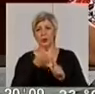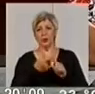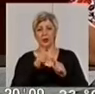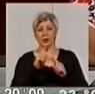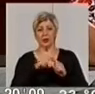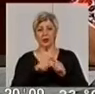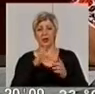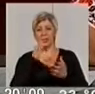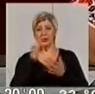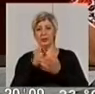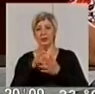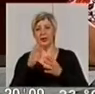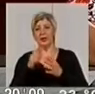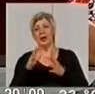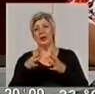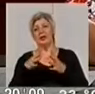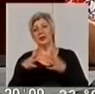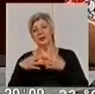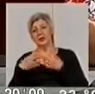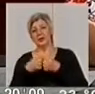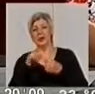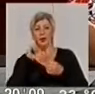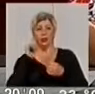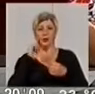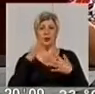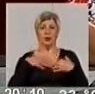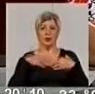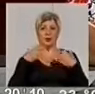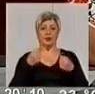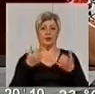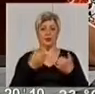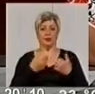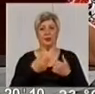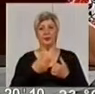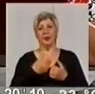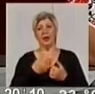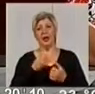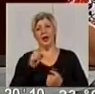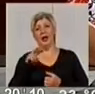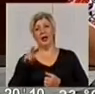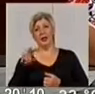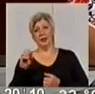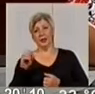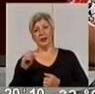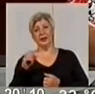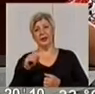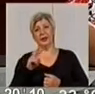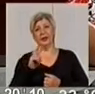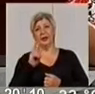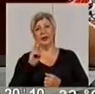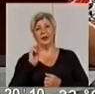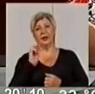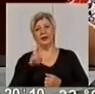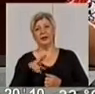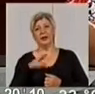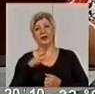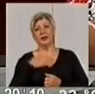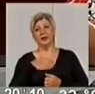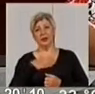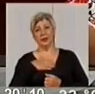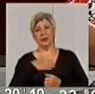управління сім'ї, молоді та спорту. Не в нас, це ми забрали їх тільки третій рік. Але, от як на мій, то я говорила,